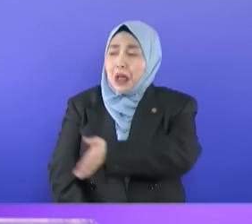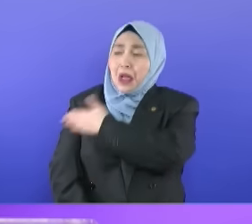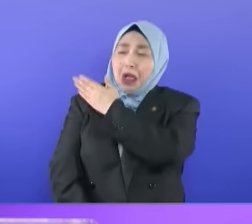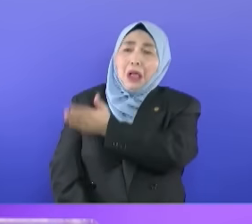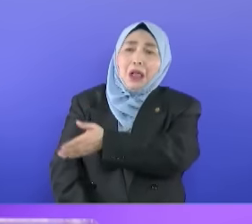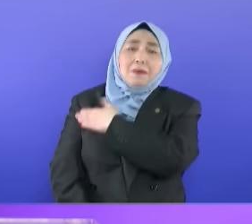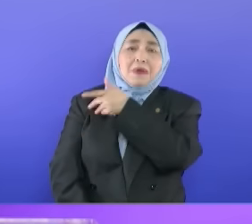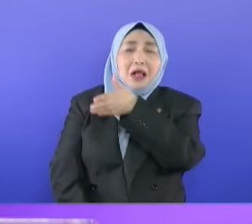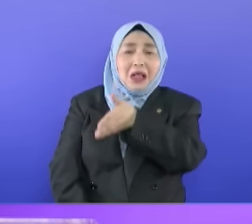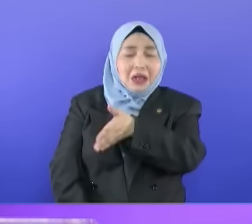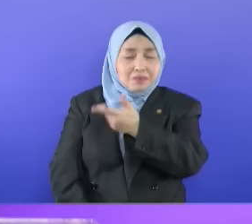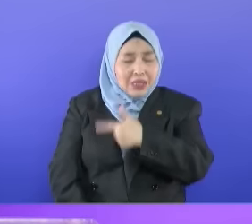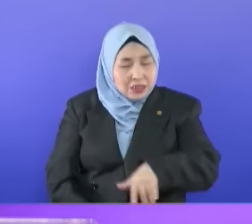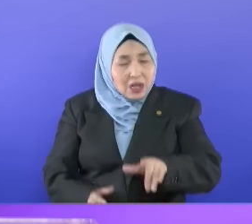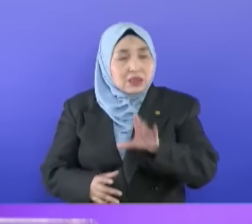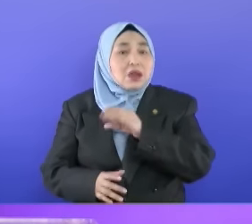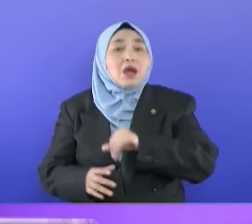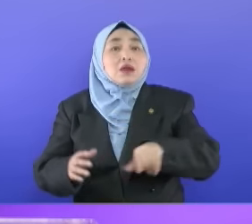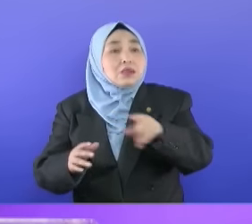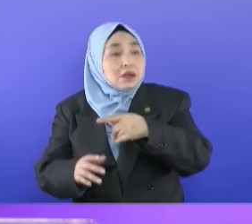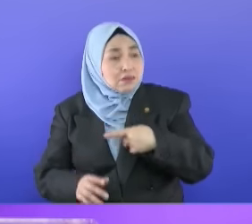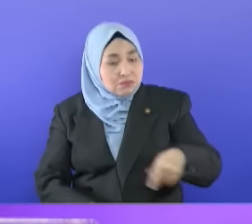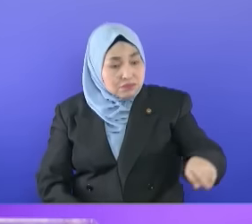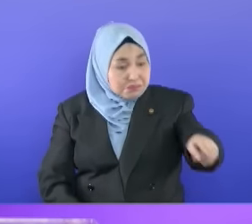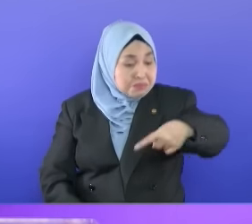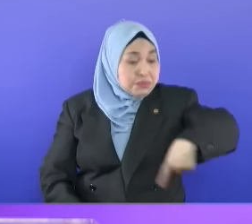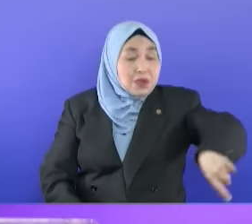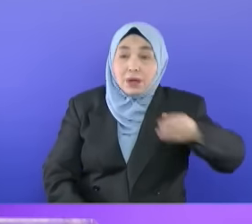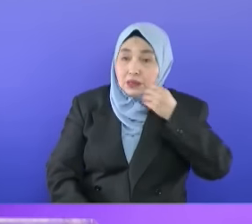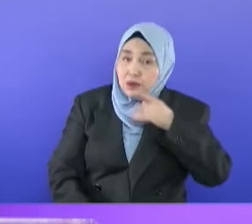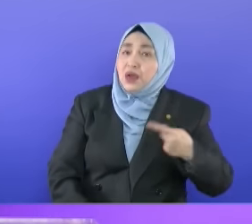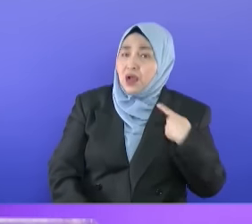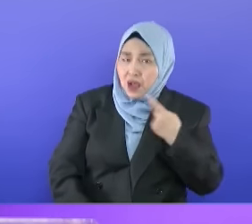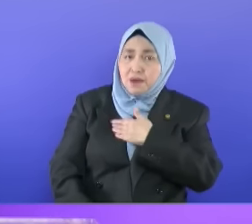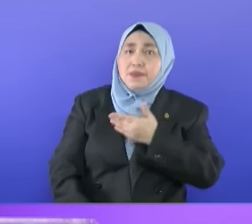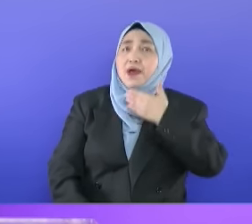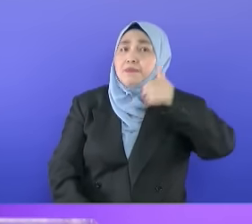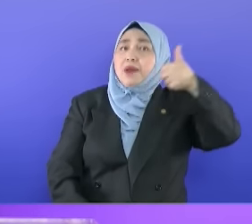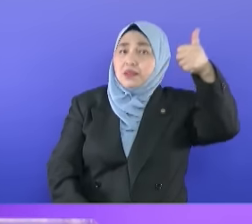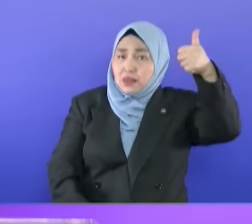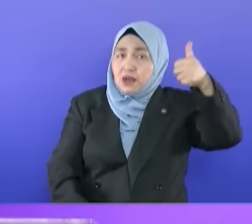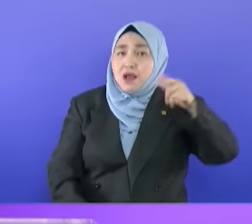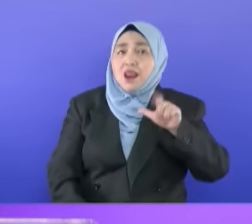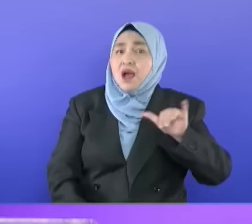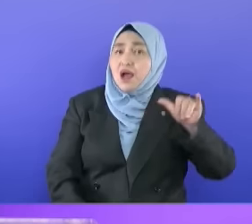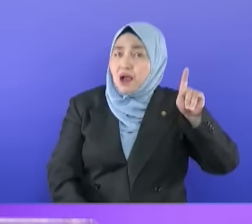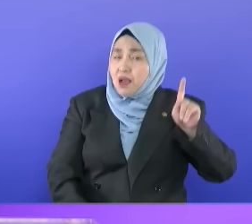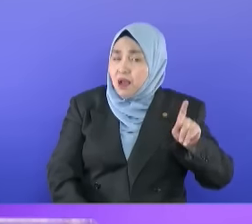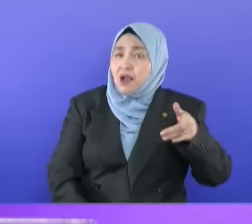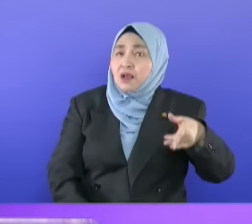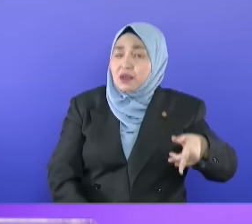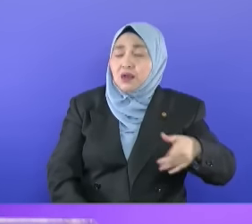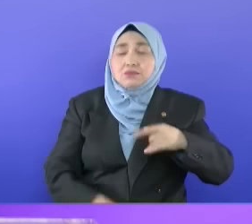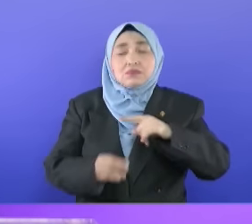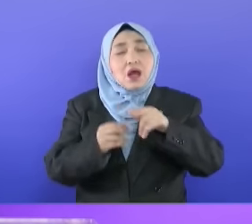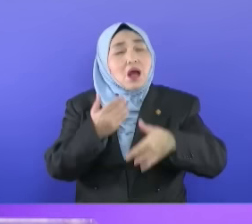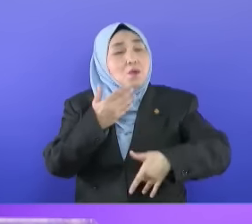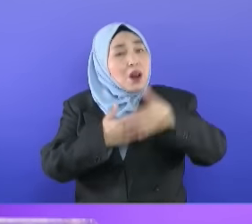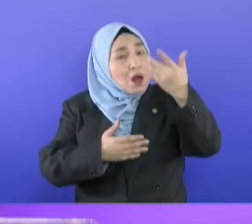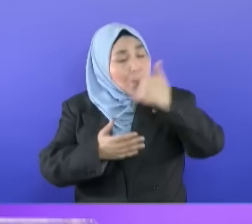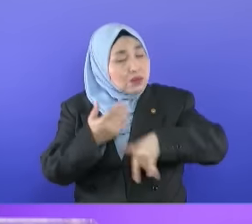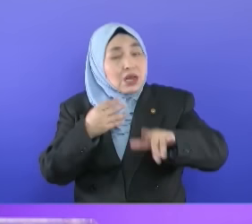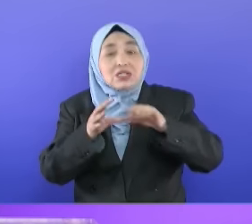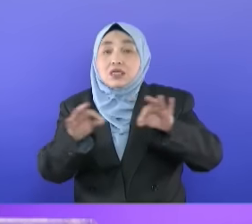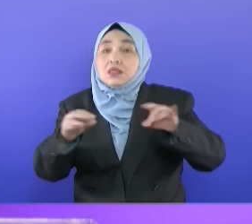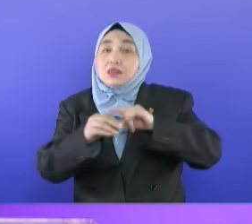maka mereka ini menyatakan Kami lebih layak sebagaimana kita maklum dalam surah al-baqarah awal lagi cerita tentang iblis dan juga Adam